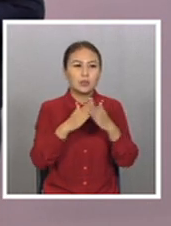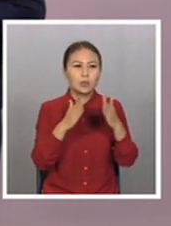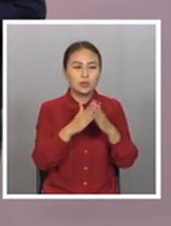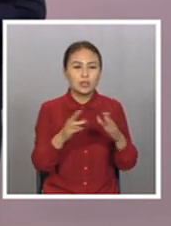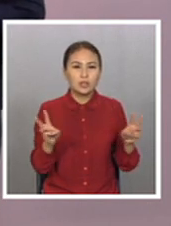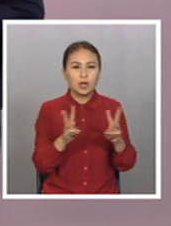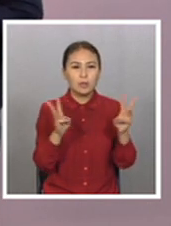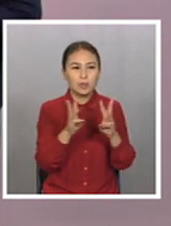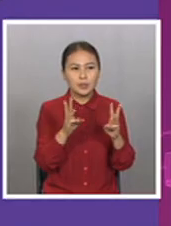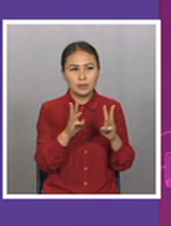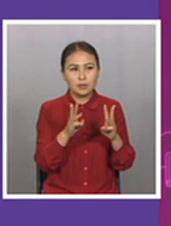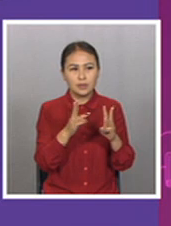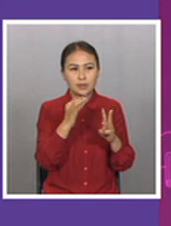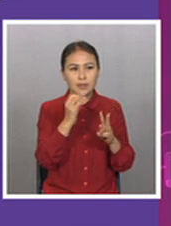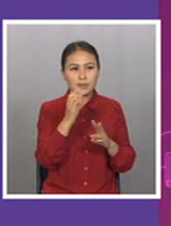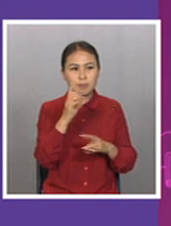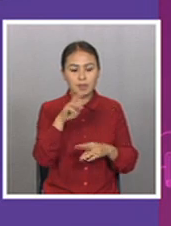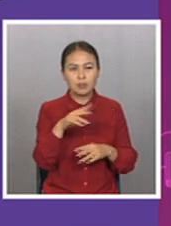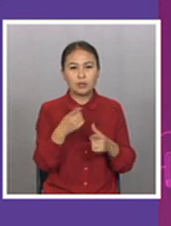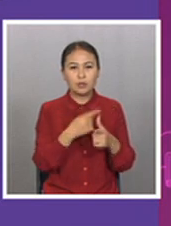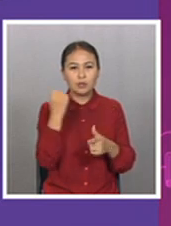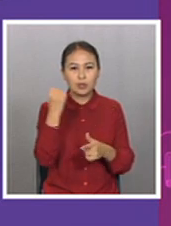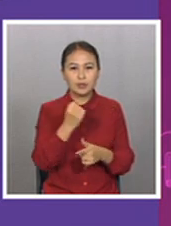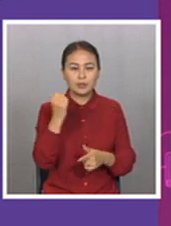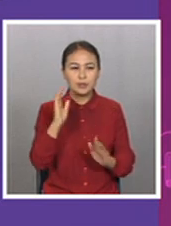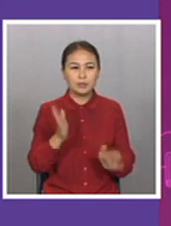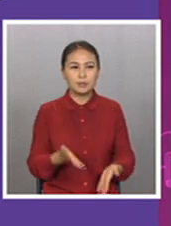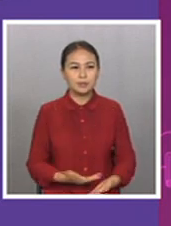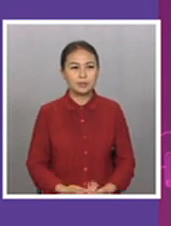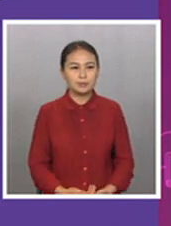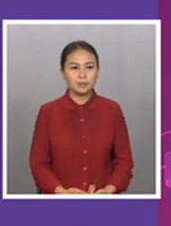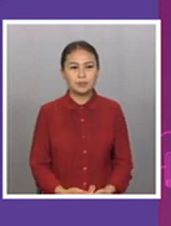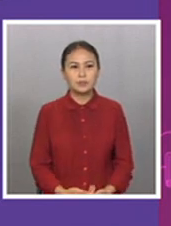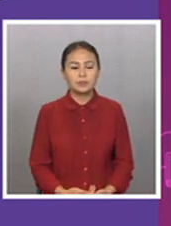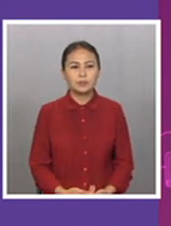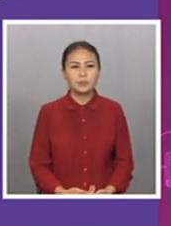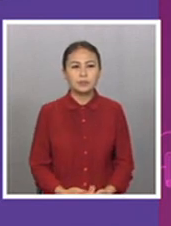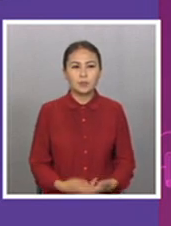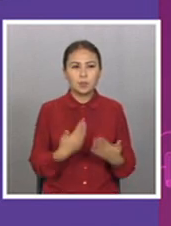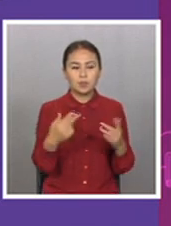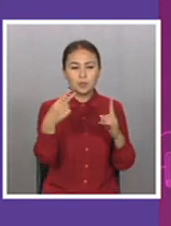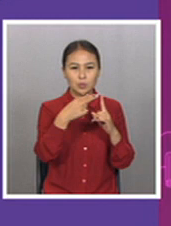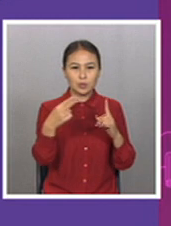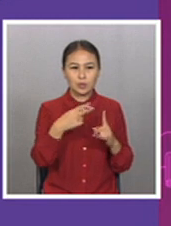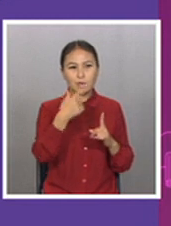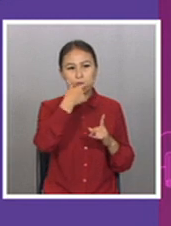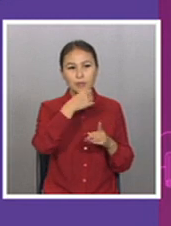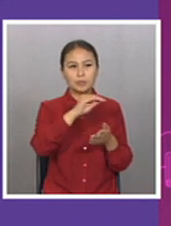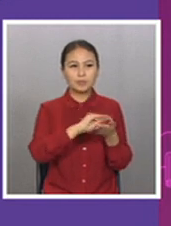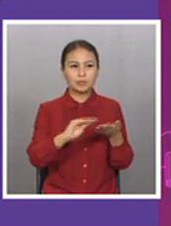отқа жақпайды. Киесімен ұрады деп. Осы өлеңді көркем етіп